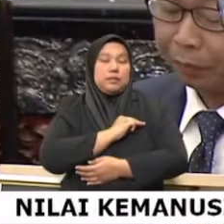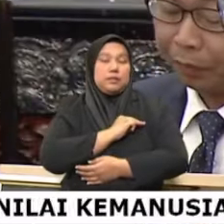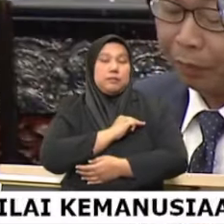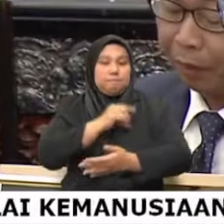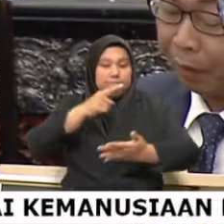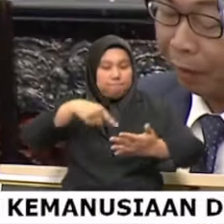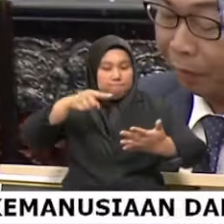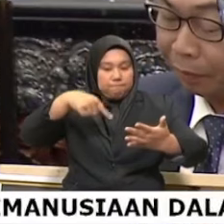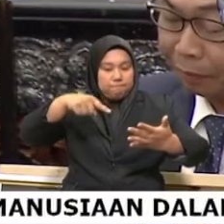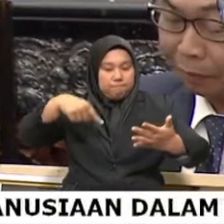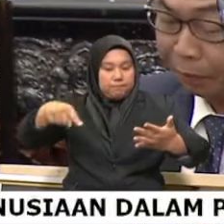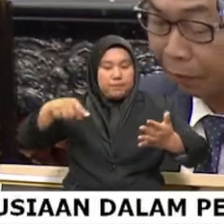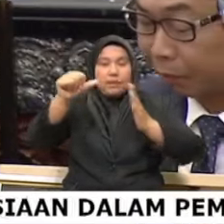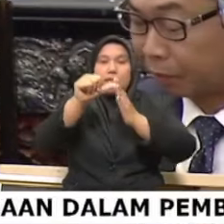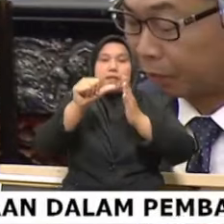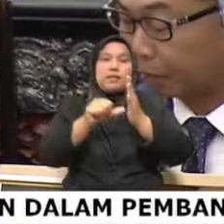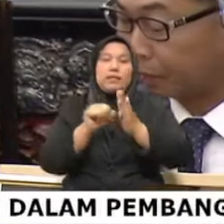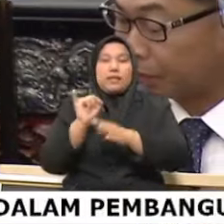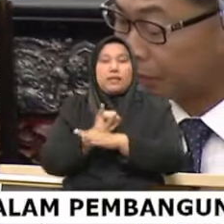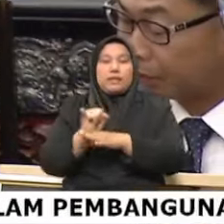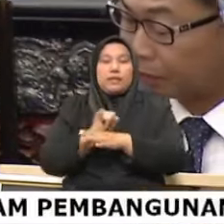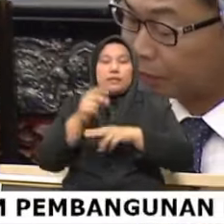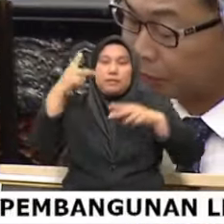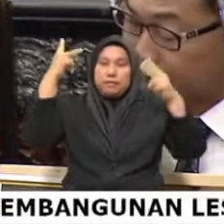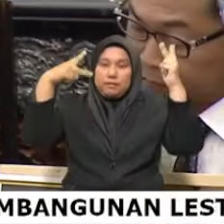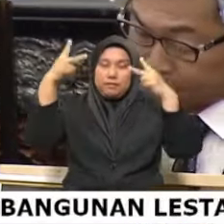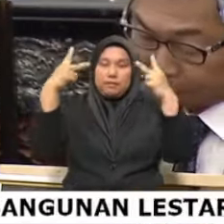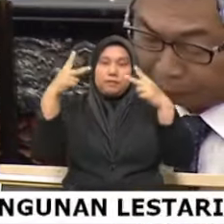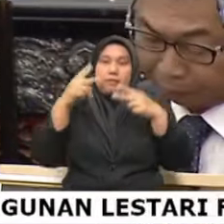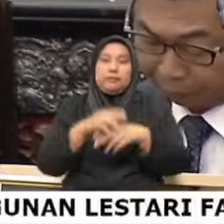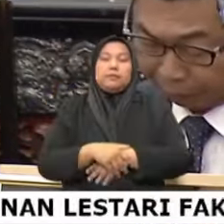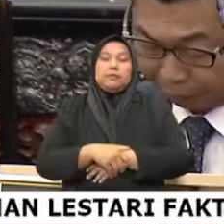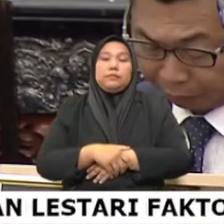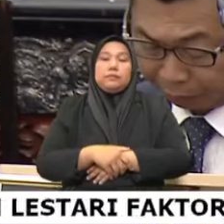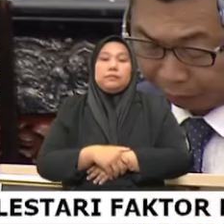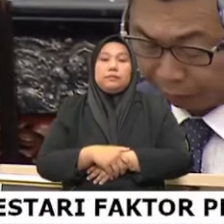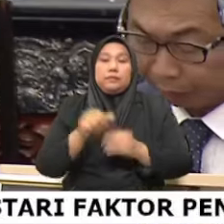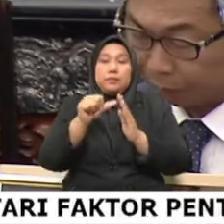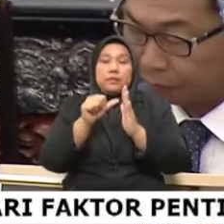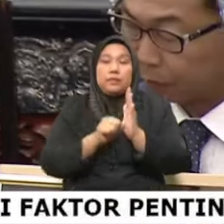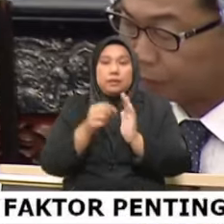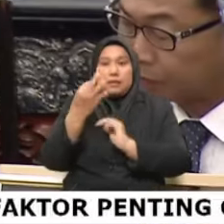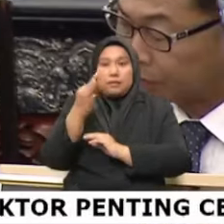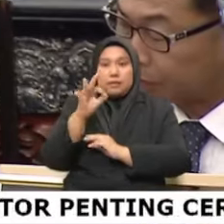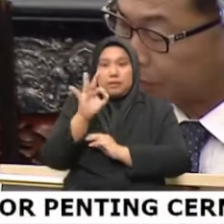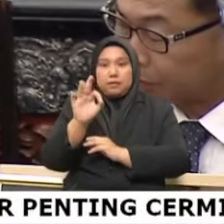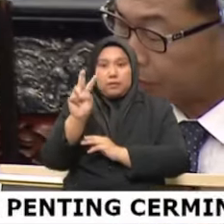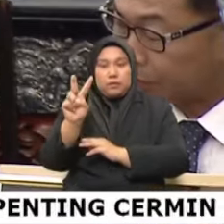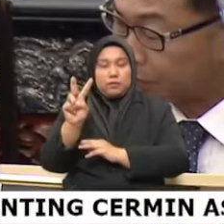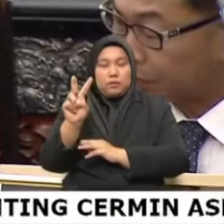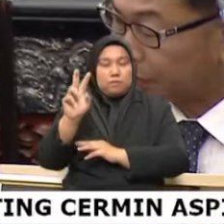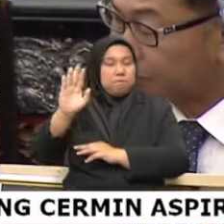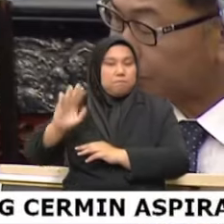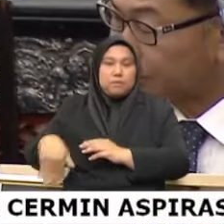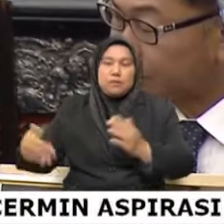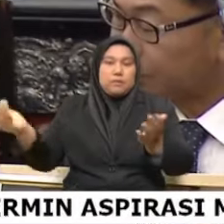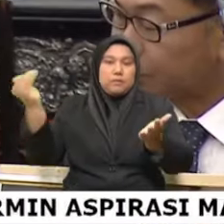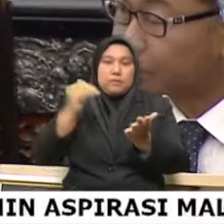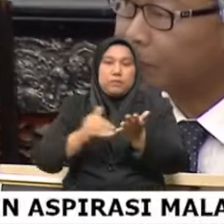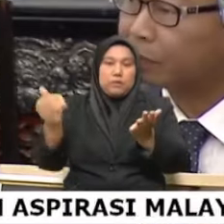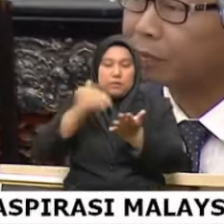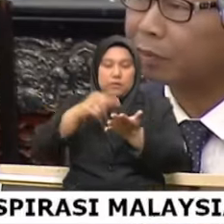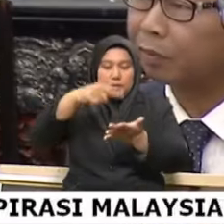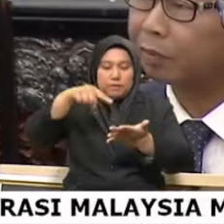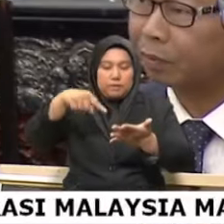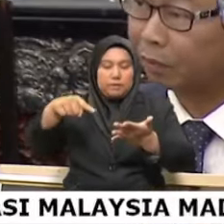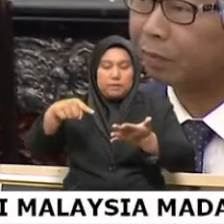menyemak semula Akta Industri Pelancongan. Kerana akta ini diwujudkan pada tahun 1992 dan tak pernah disemak sehingga kini. Itu